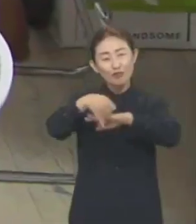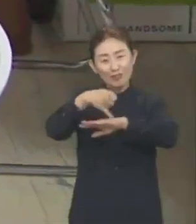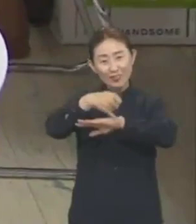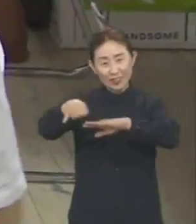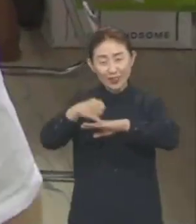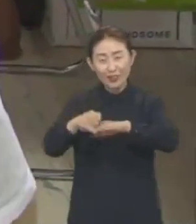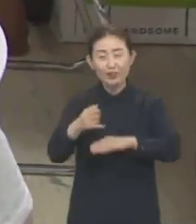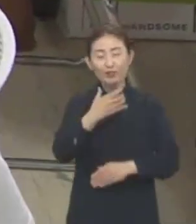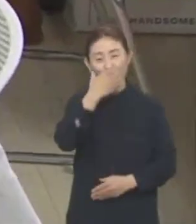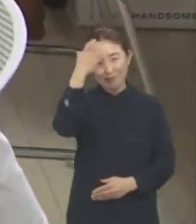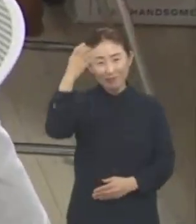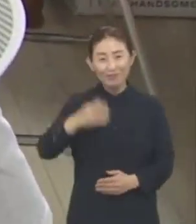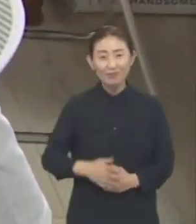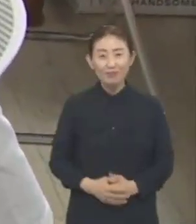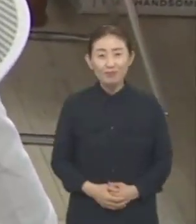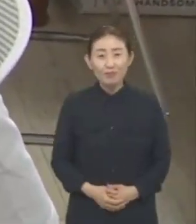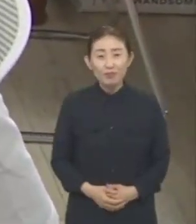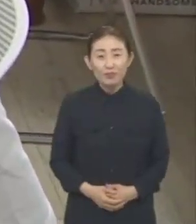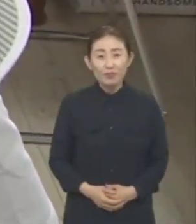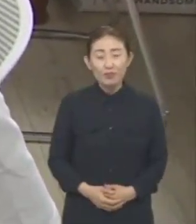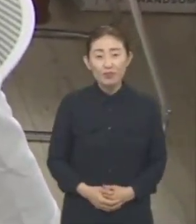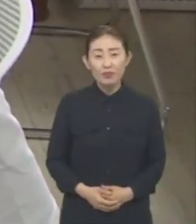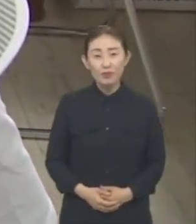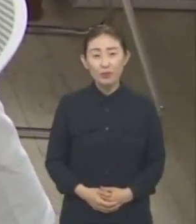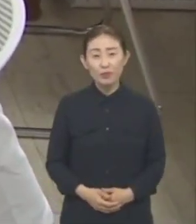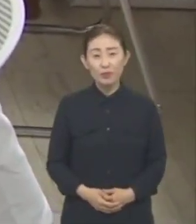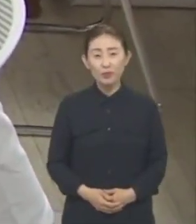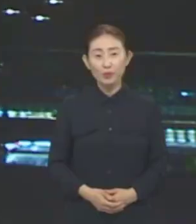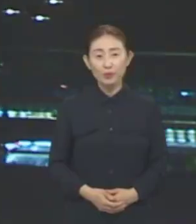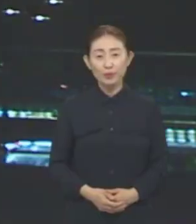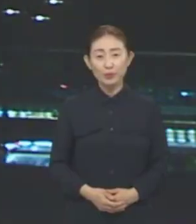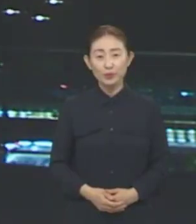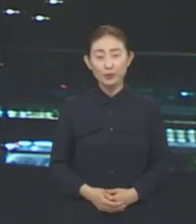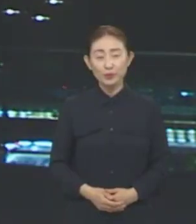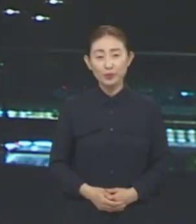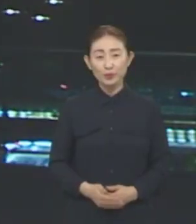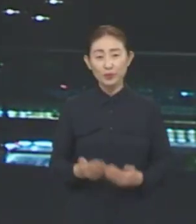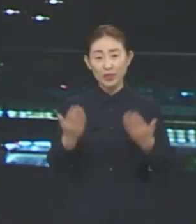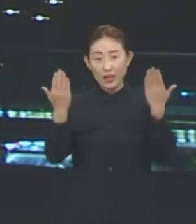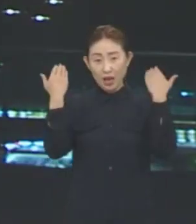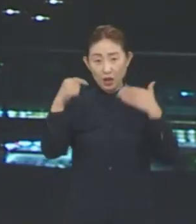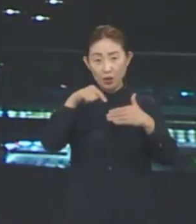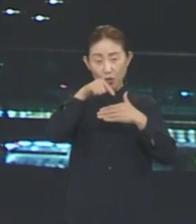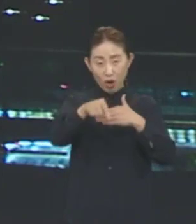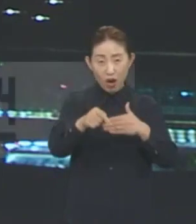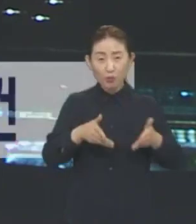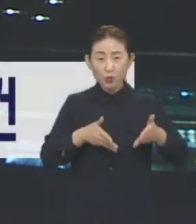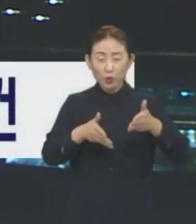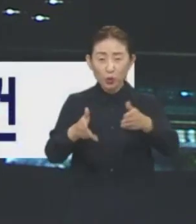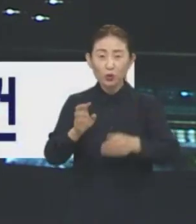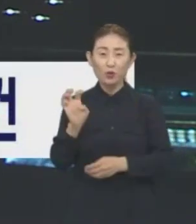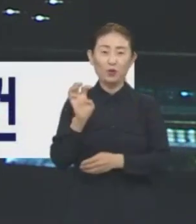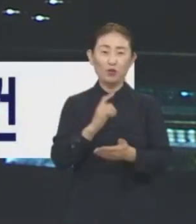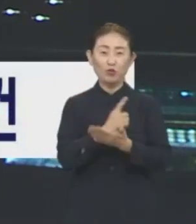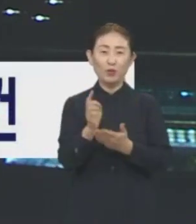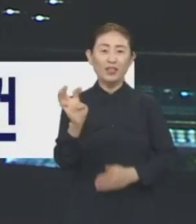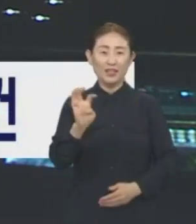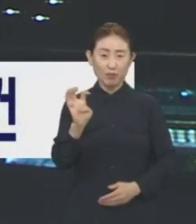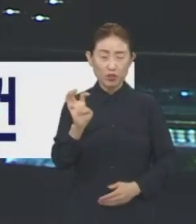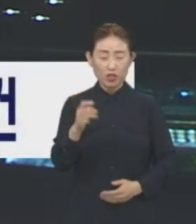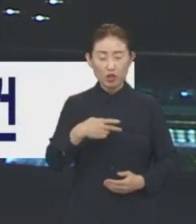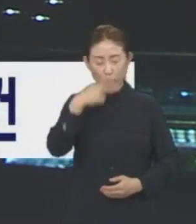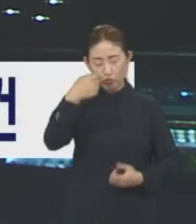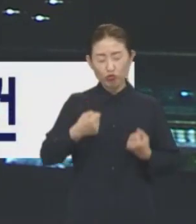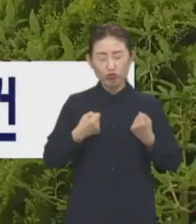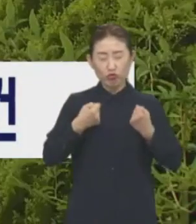TJB 양정진입니다. 어린이 보호구역에서 음주운전을 하다 60대